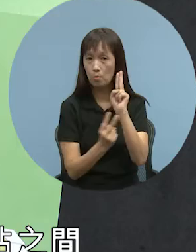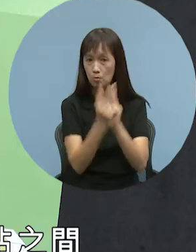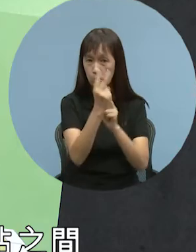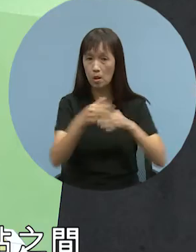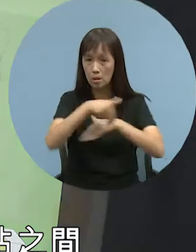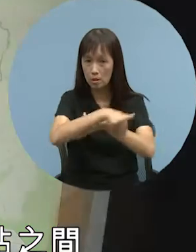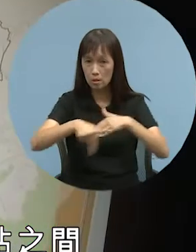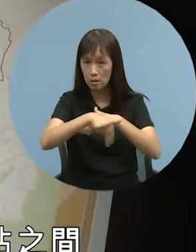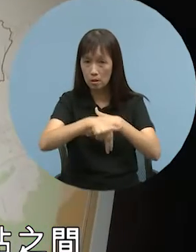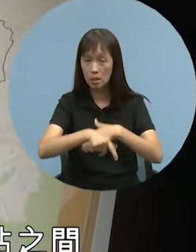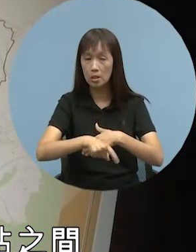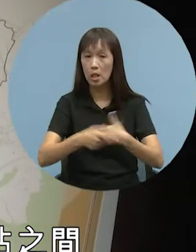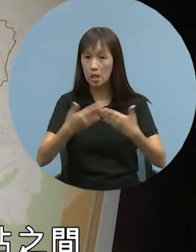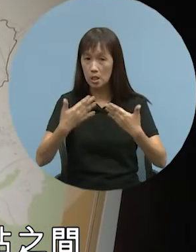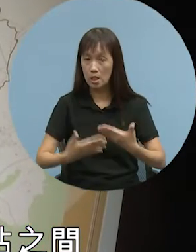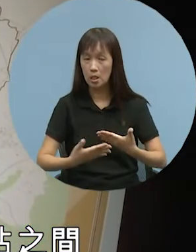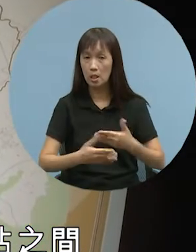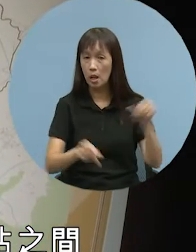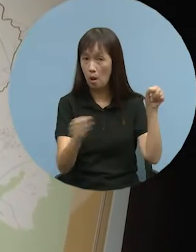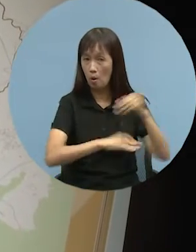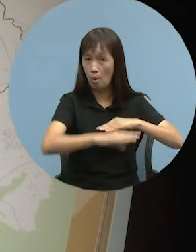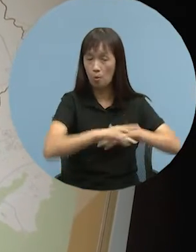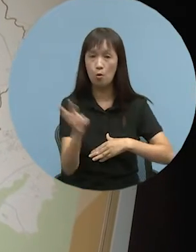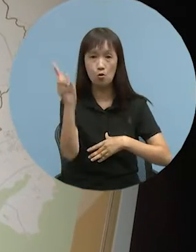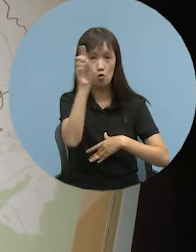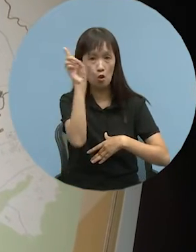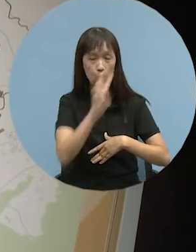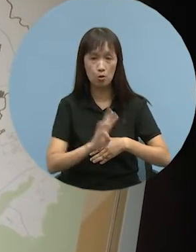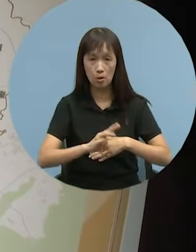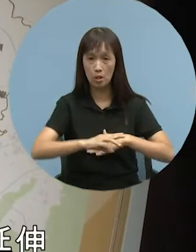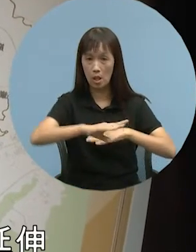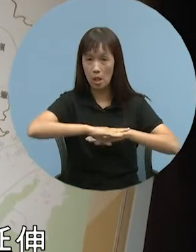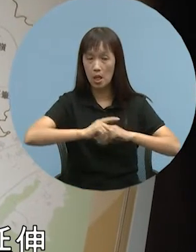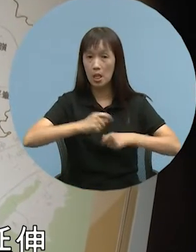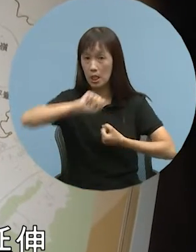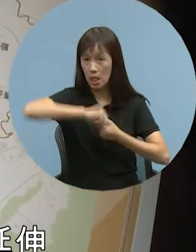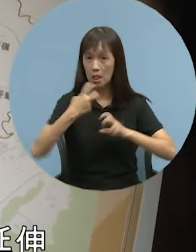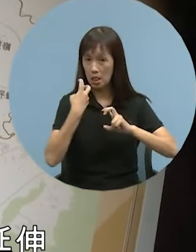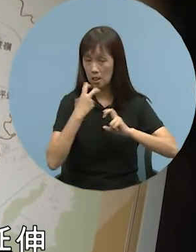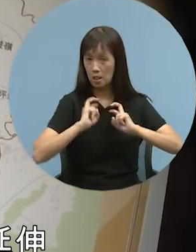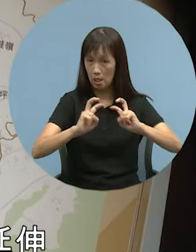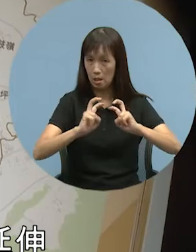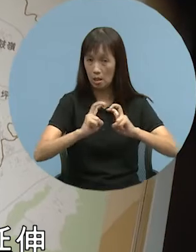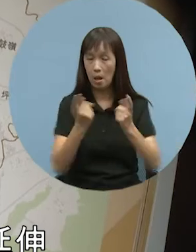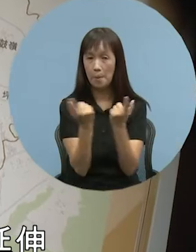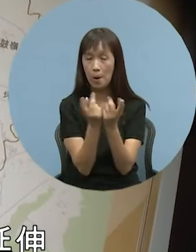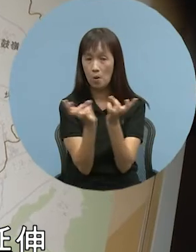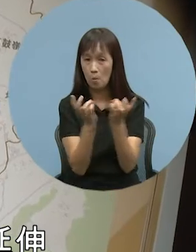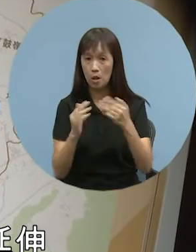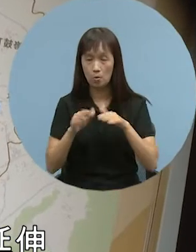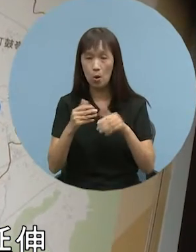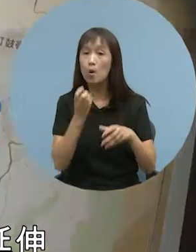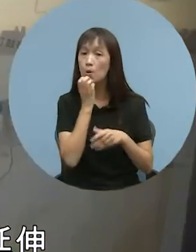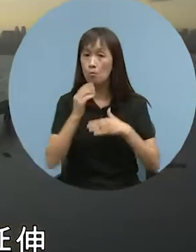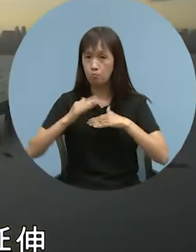提出在现有罗湖站和上水站之间增设一个新铁路站，和将北环线向东面和北面延